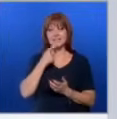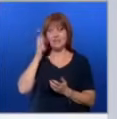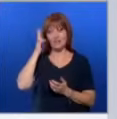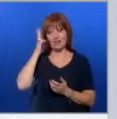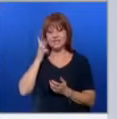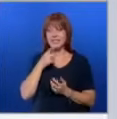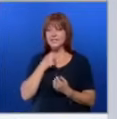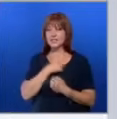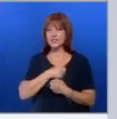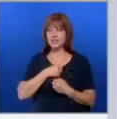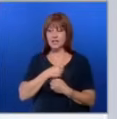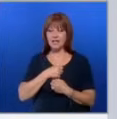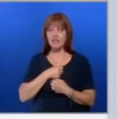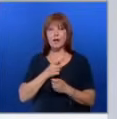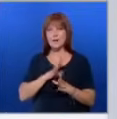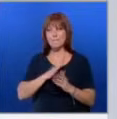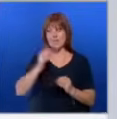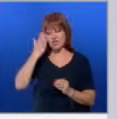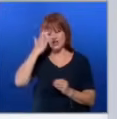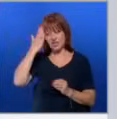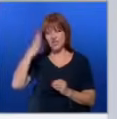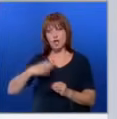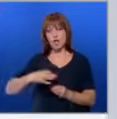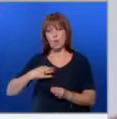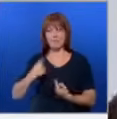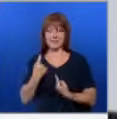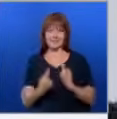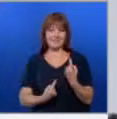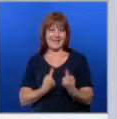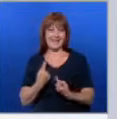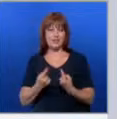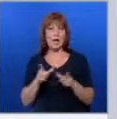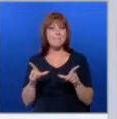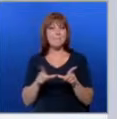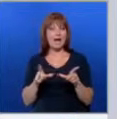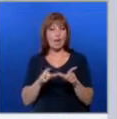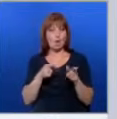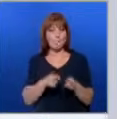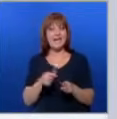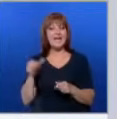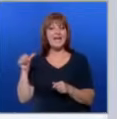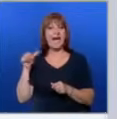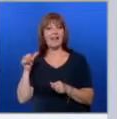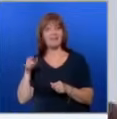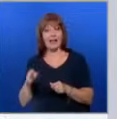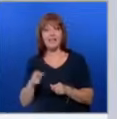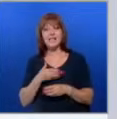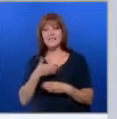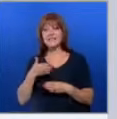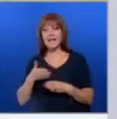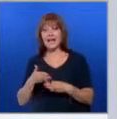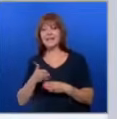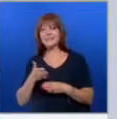За съжаление, алиансът на безчестните и опасните политически игри на президента Макрон и премиера Атал с крайната левица